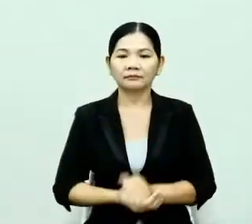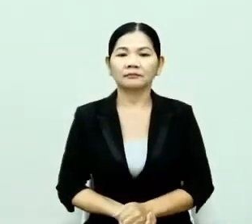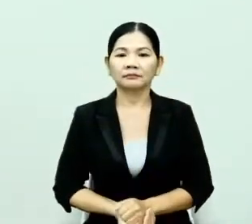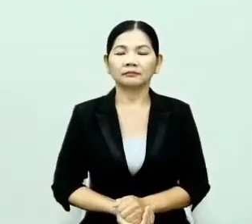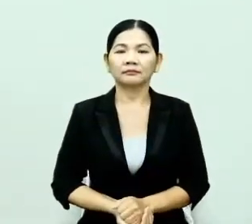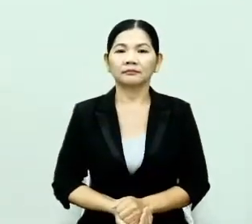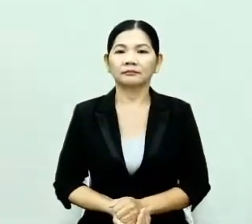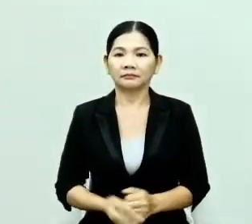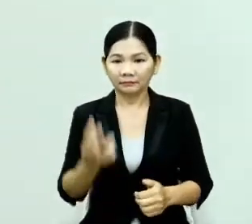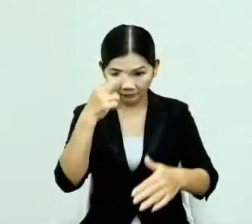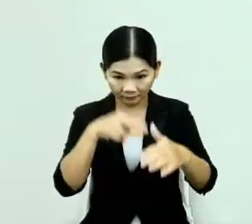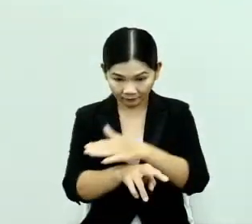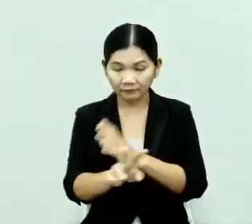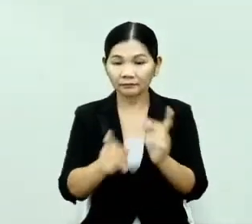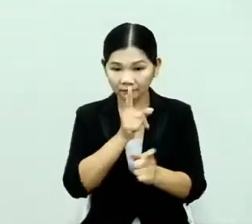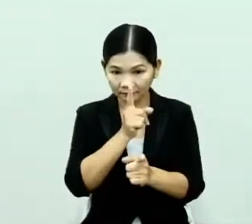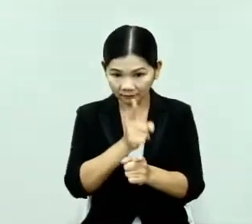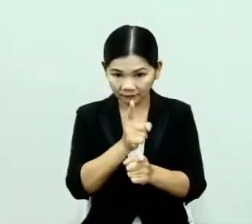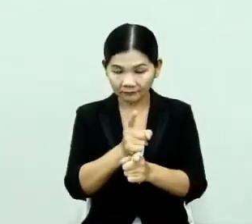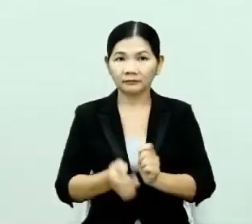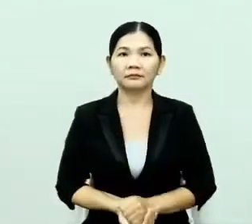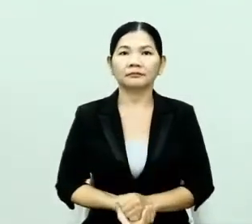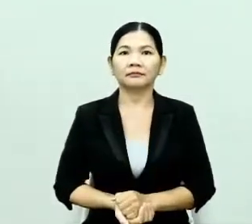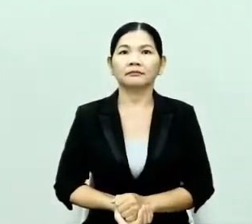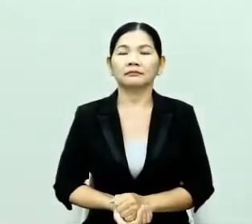មើលកូនទូទាយមិញត្រឹមត្រូវអត់កូន